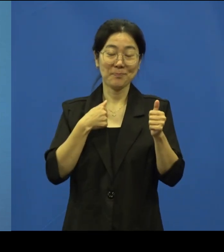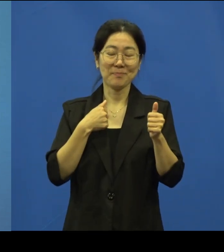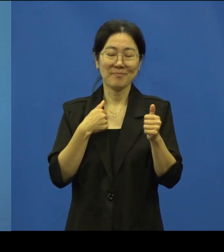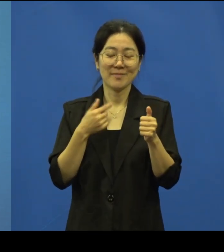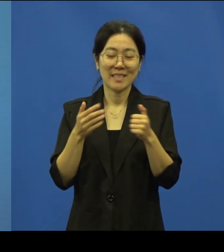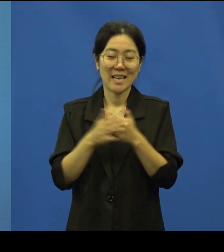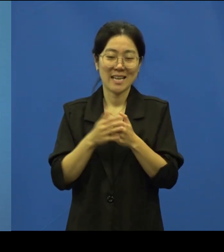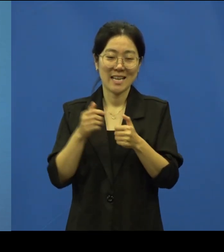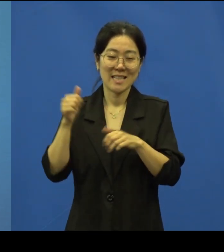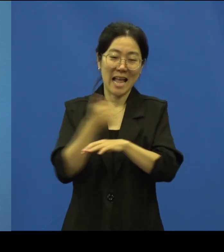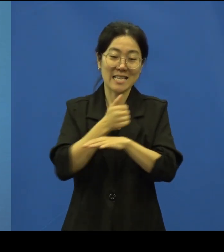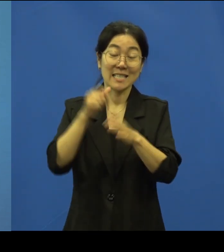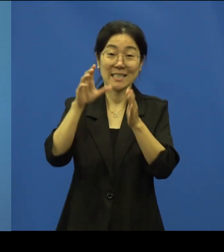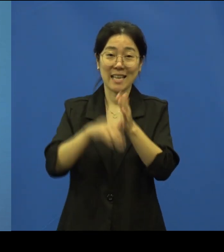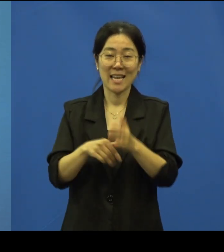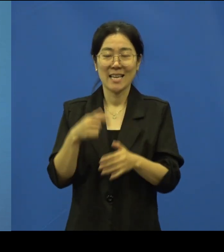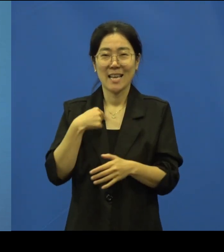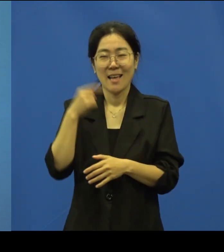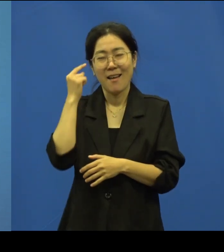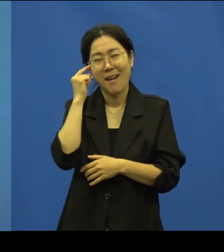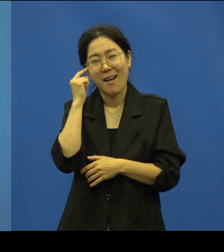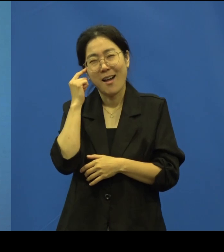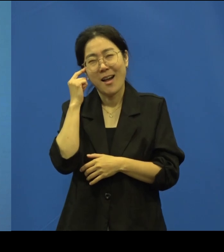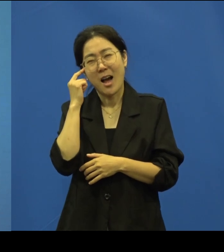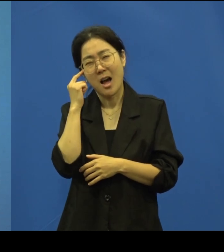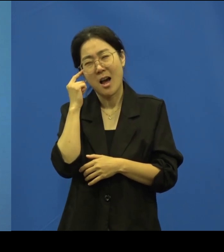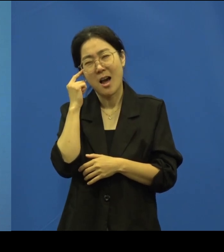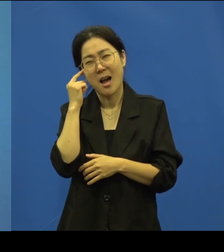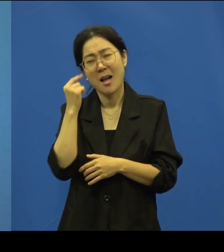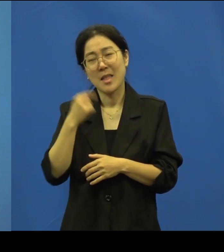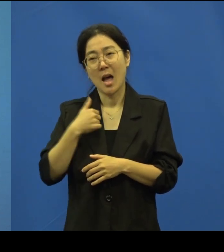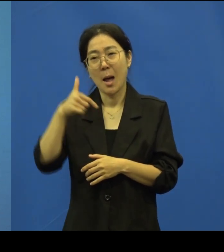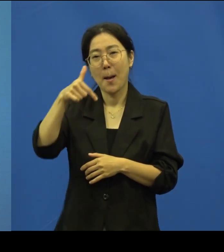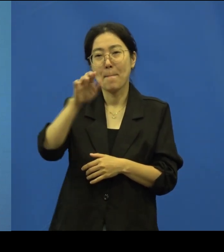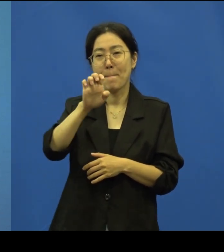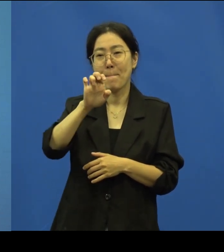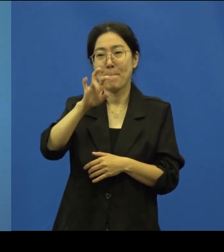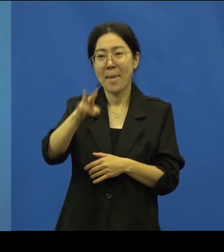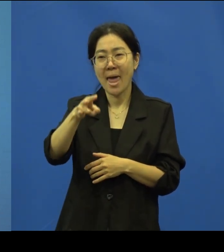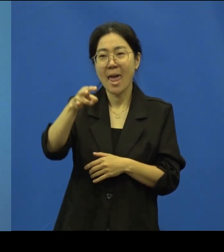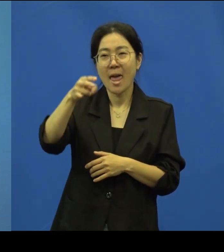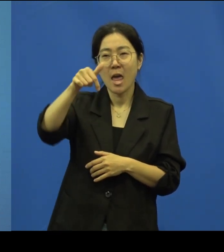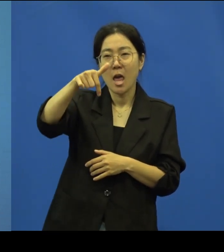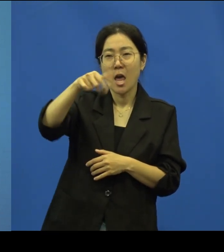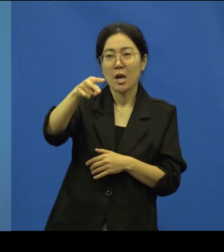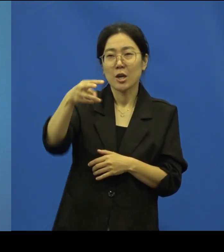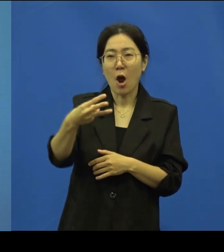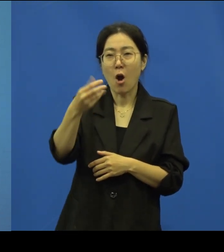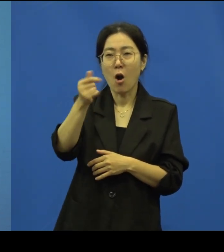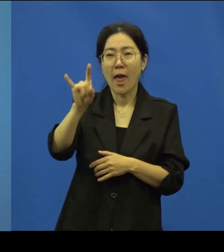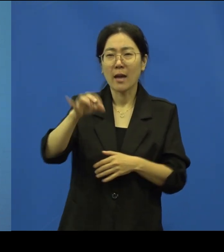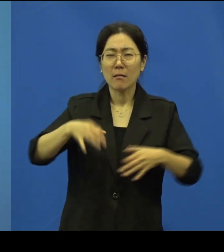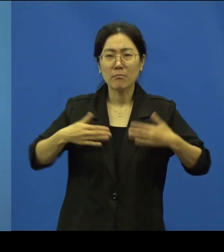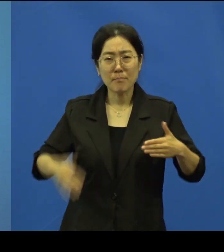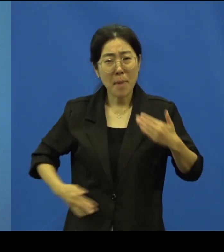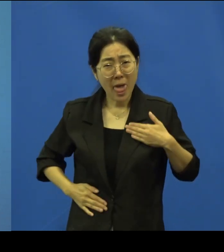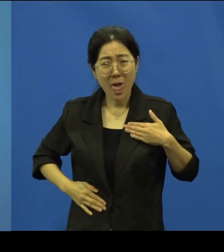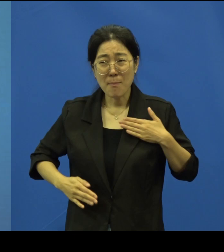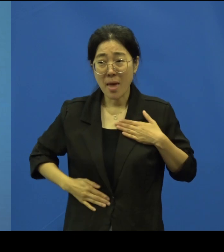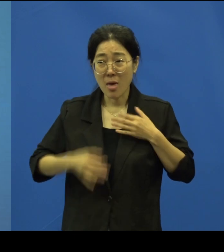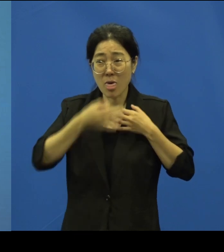굉장히 어려움을 많이 당했어요. 폐결핵이 걸리고 불면증이 걸리고 몸이 참 많이 안